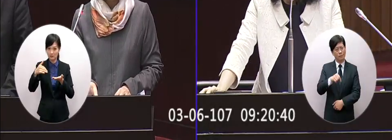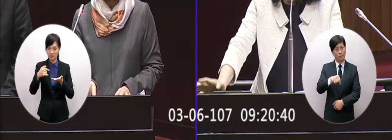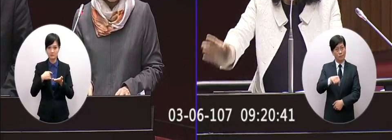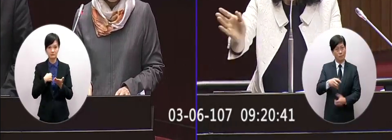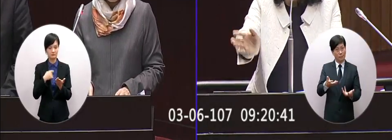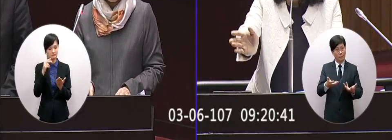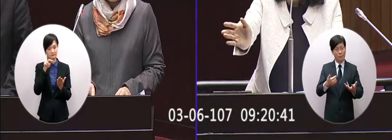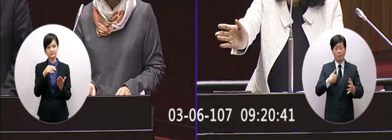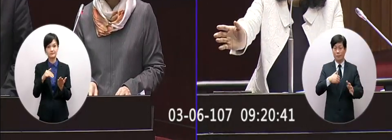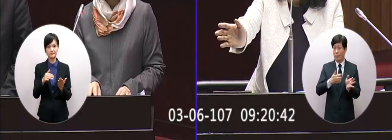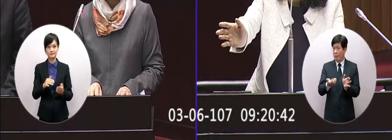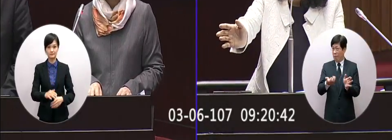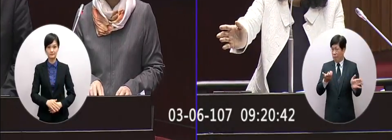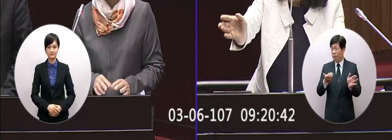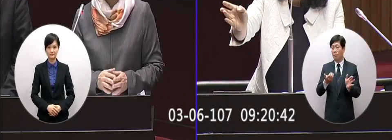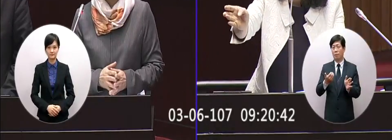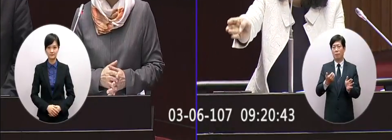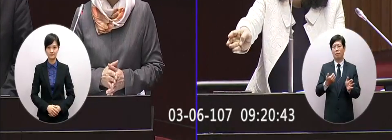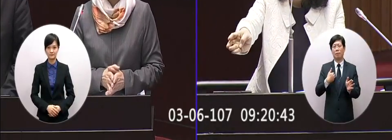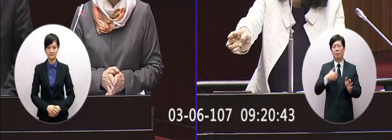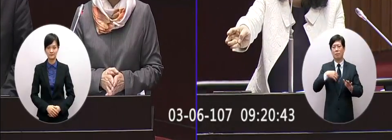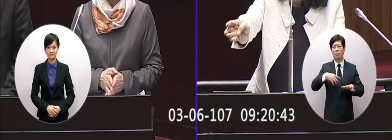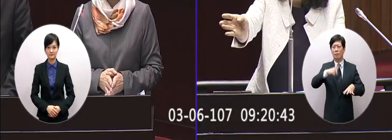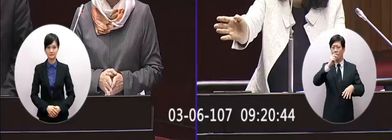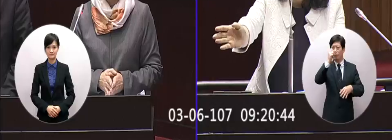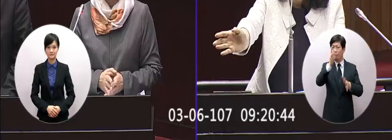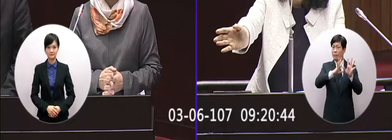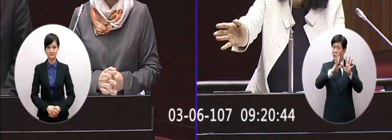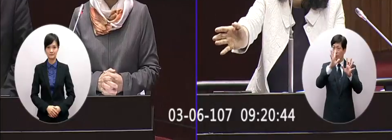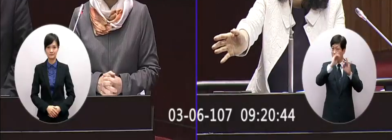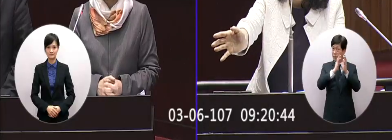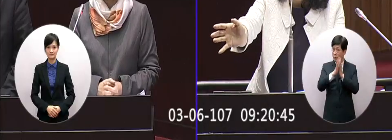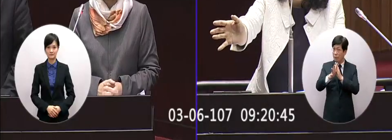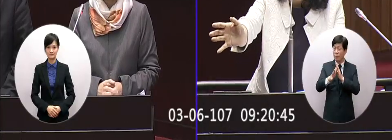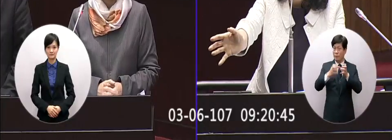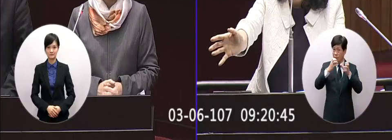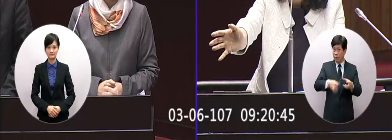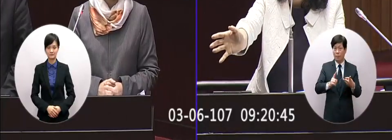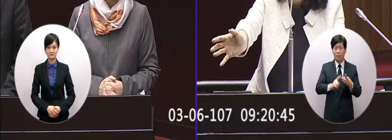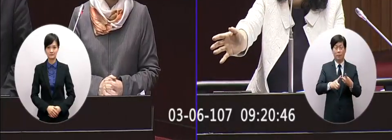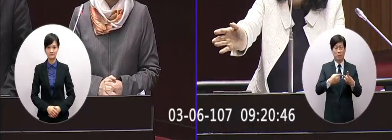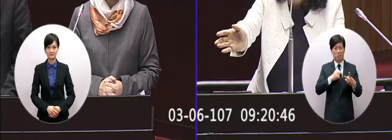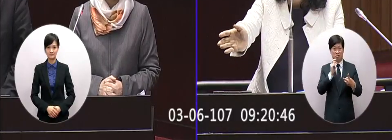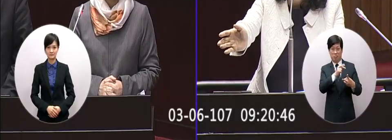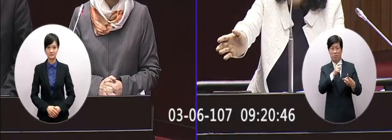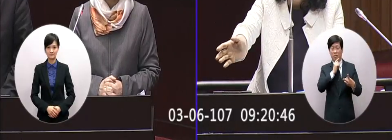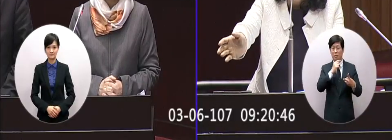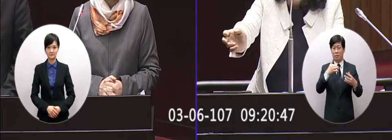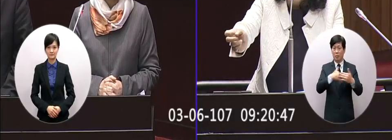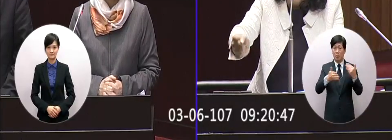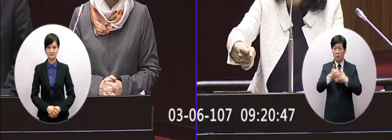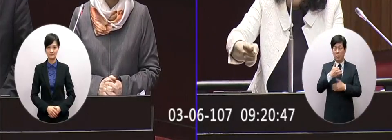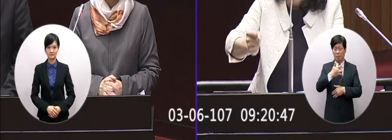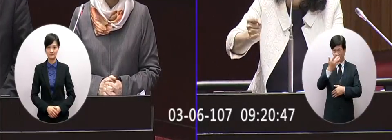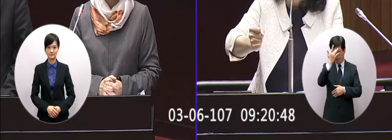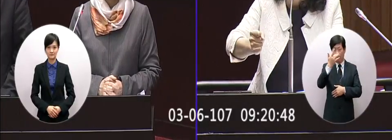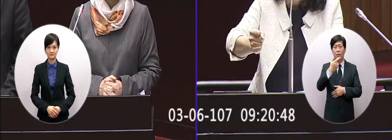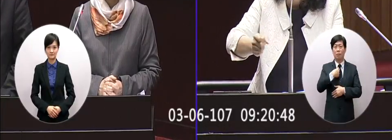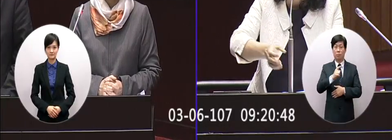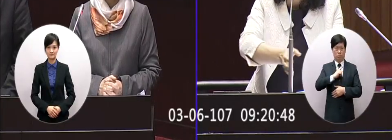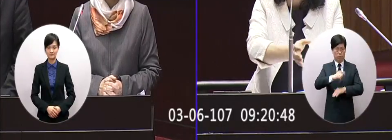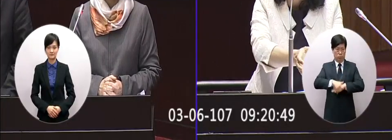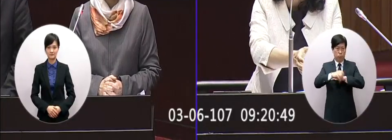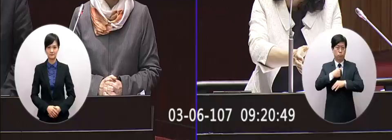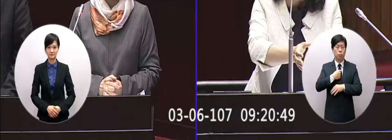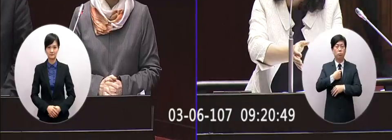个部分这个之前因为我们特搜队的成立，还有我们其实预见于花莲的交通不便，所以我们必须要这个自救